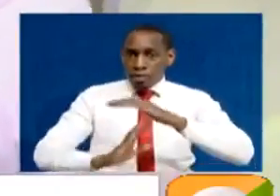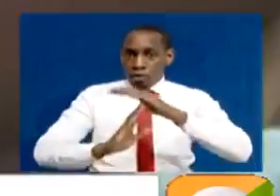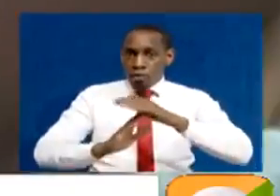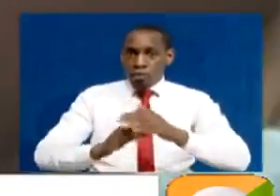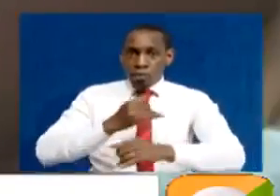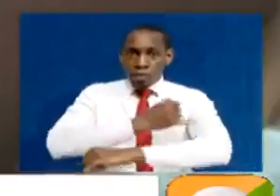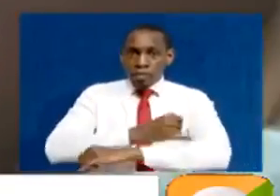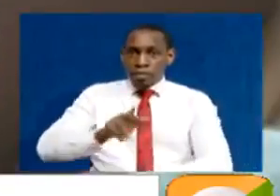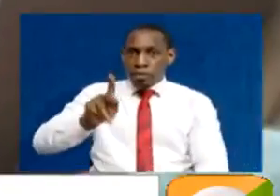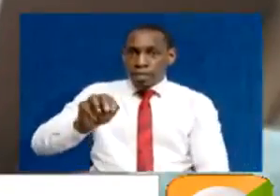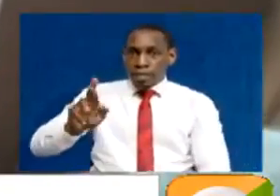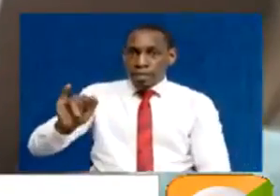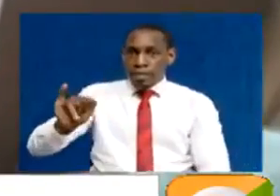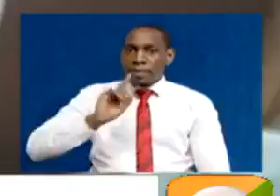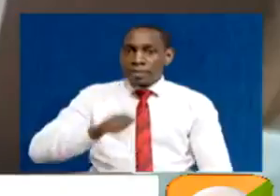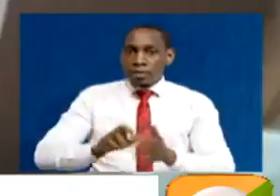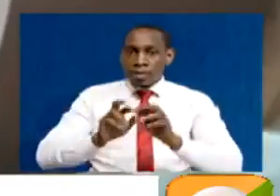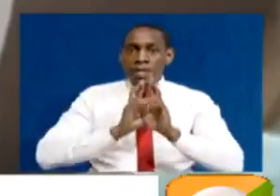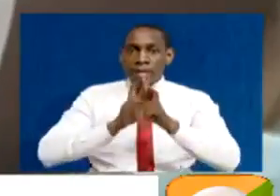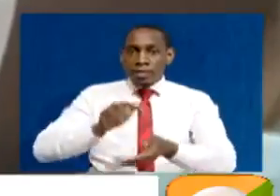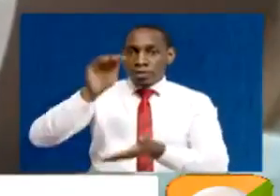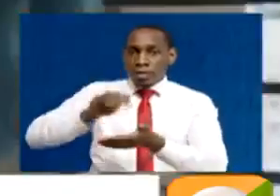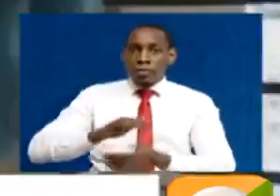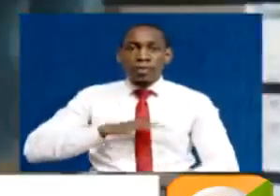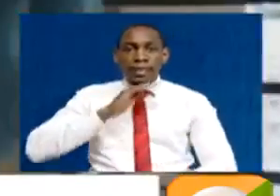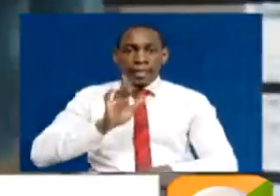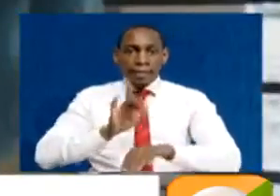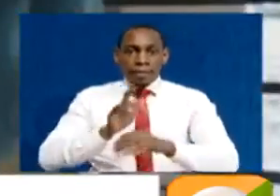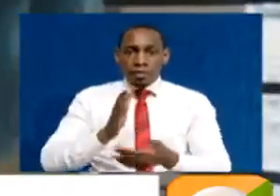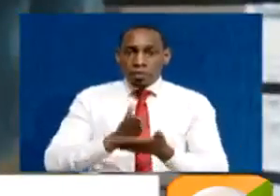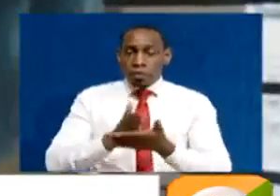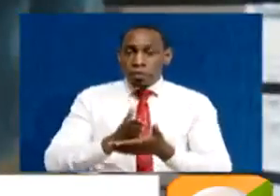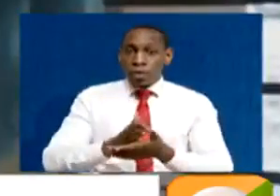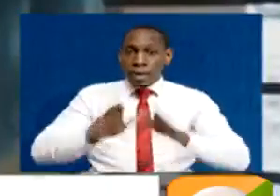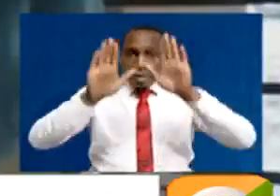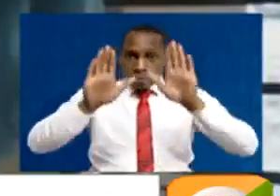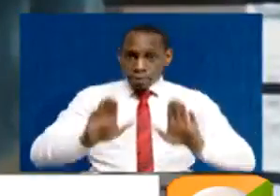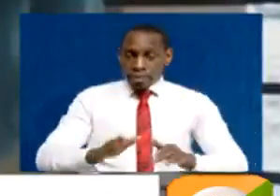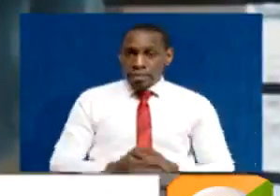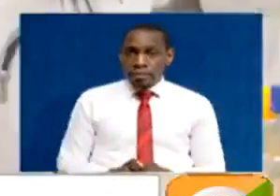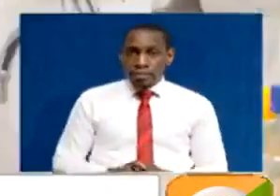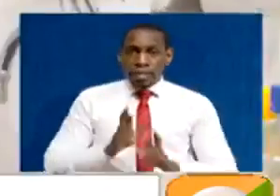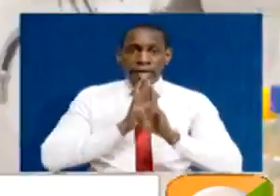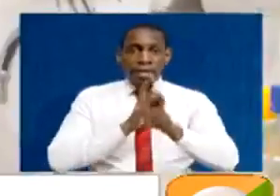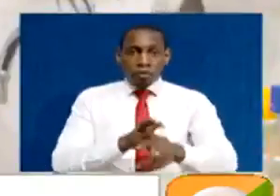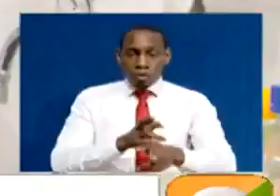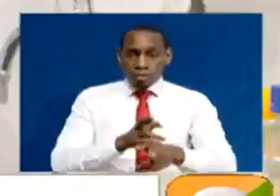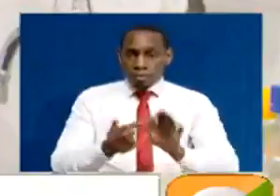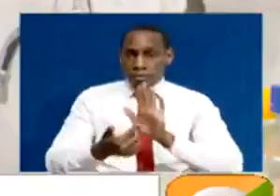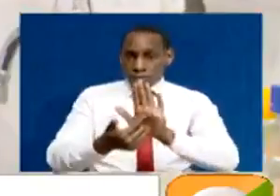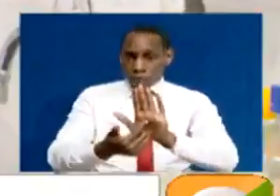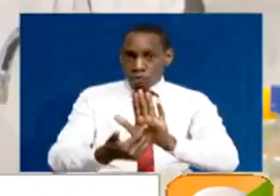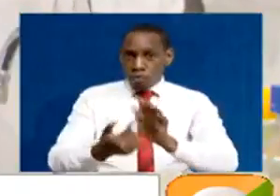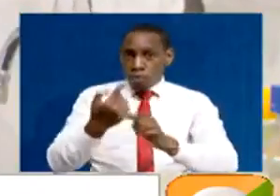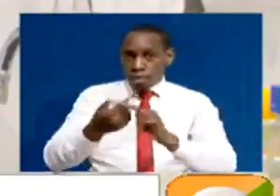katika taasisi ya Cambria, anasema kuwa matokeo yake ya kupunguza maafa na maambukizi ni jambo kubwa. Results that came up this